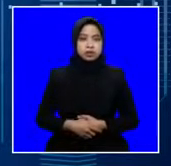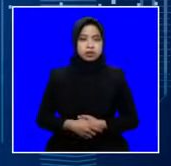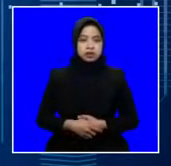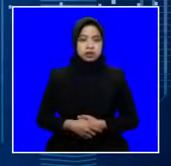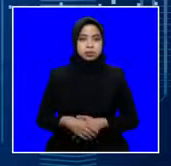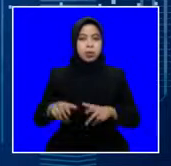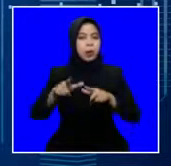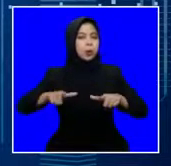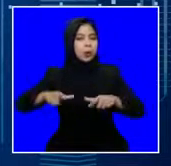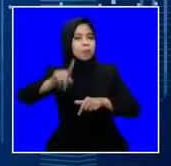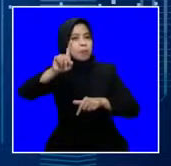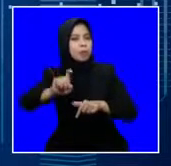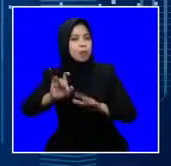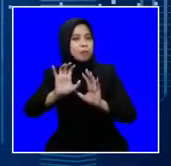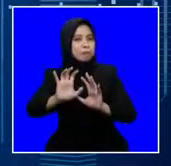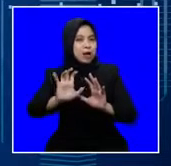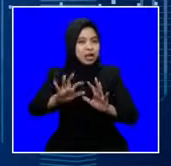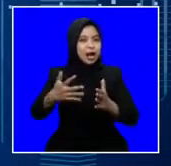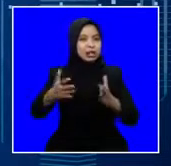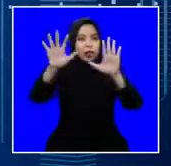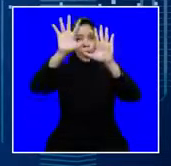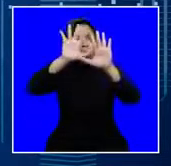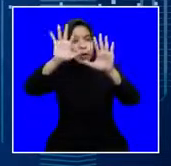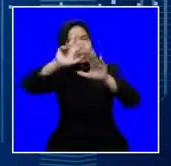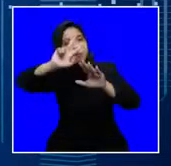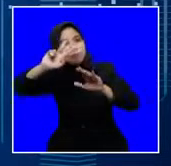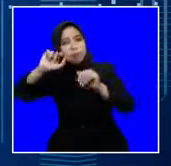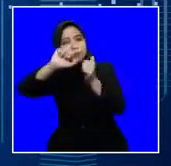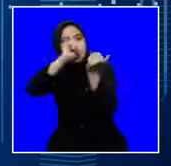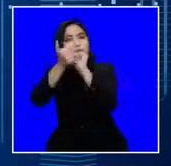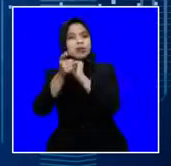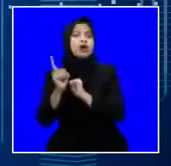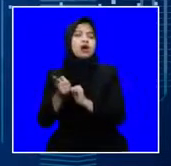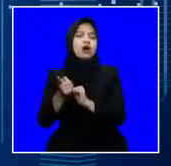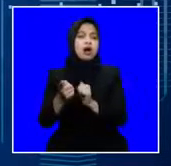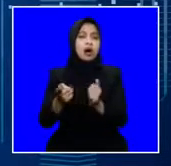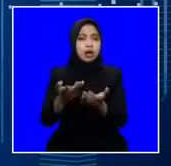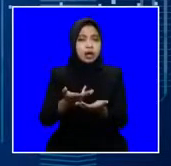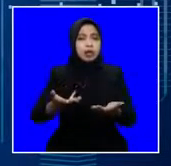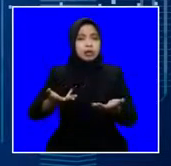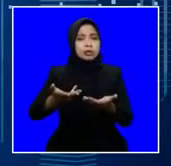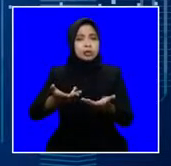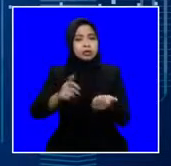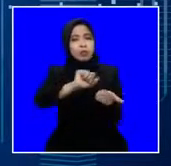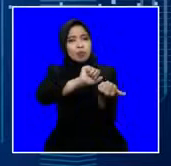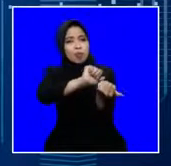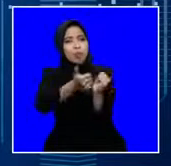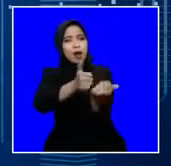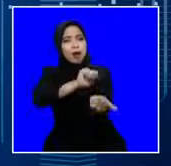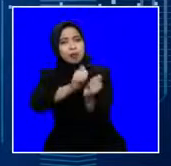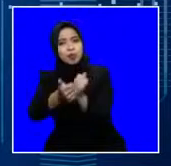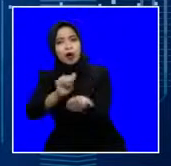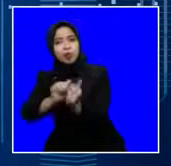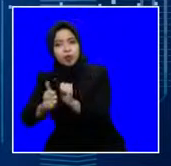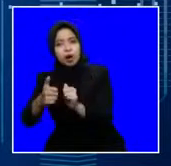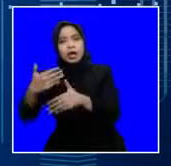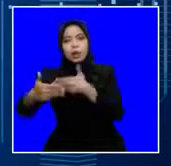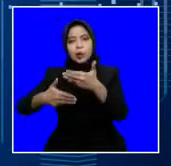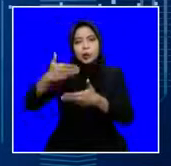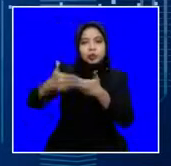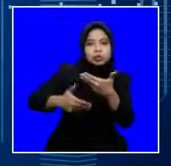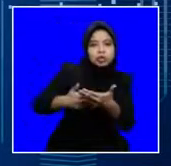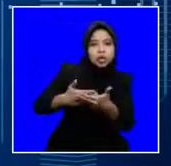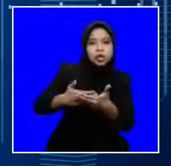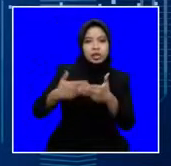aspek lingkungan dan juga perubahan iklim yang sedang terjadi. Ini adalah perubahan-perubahan transformatif yang sedang dilalui industri,